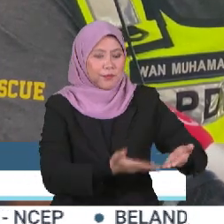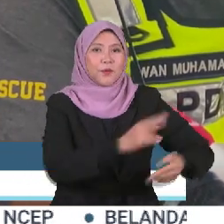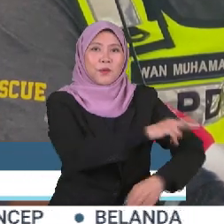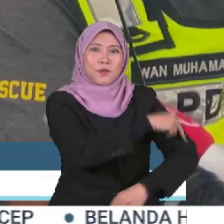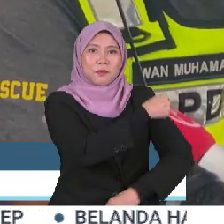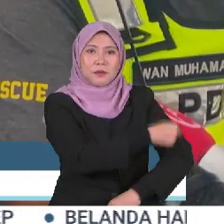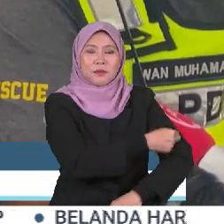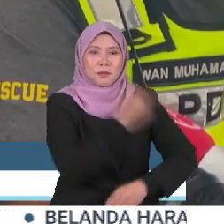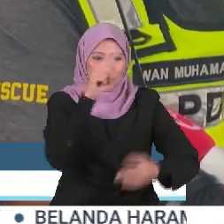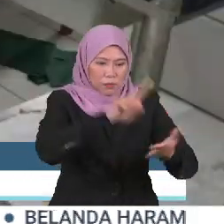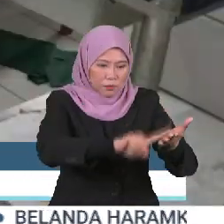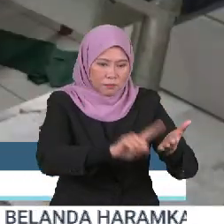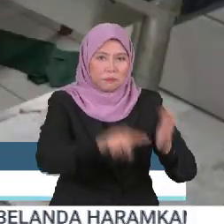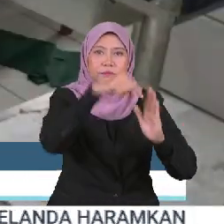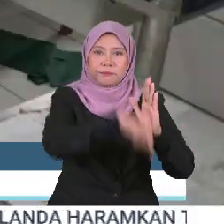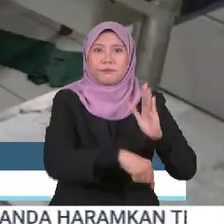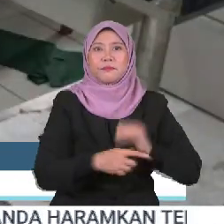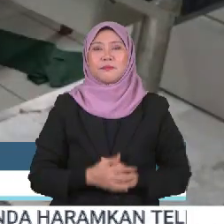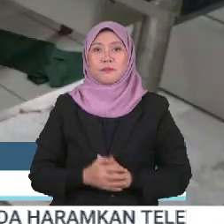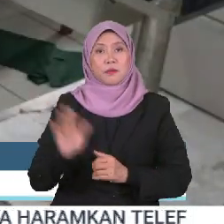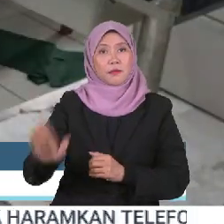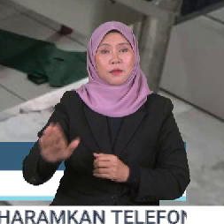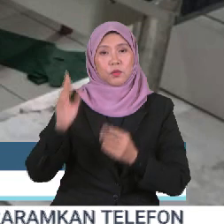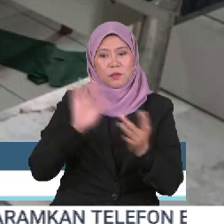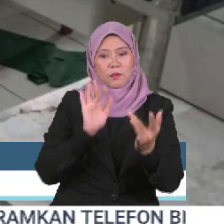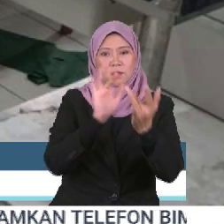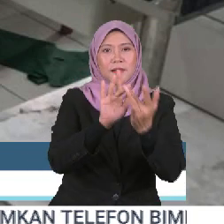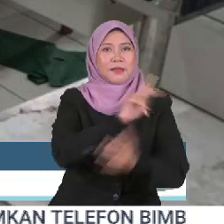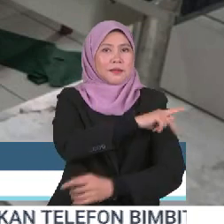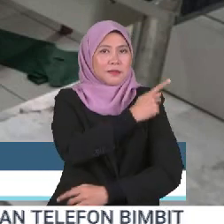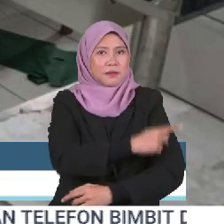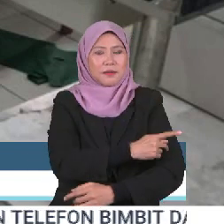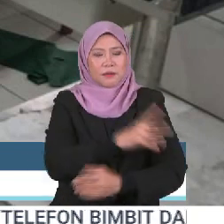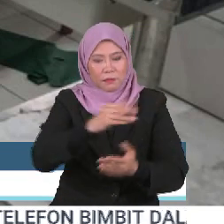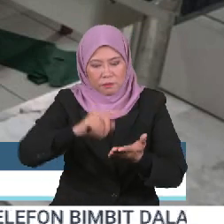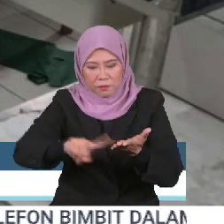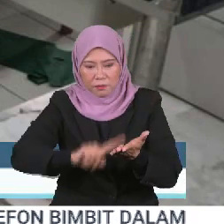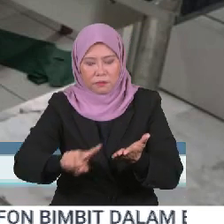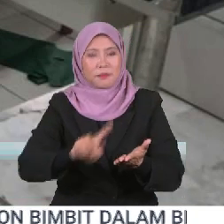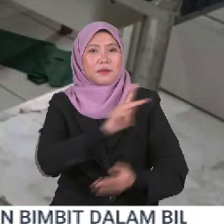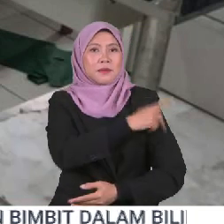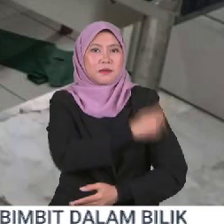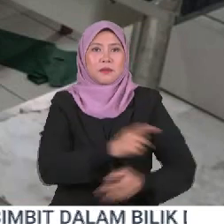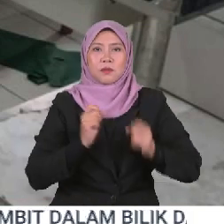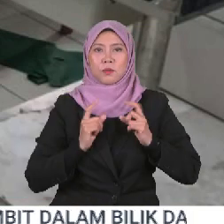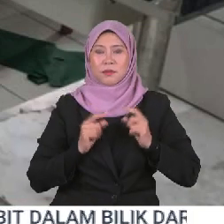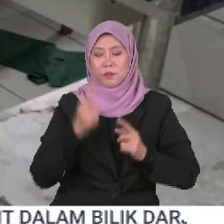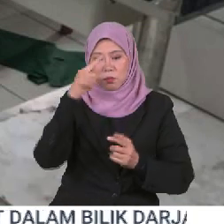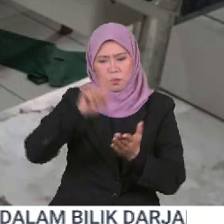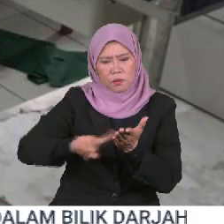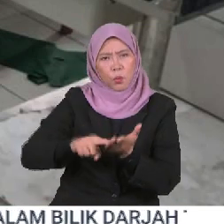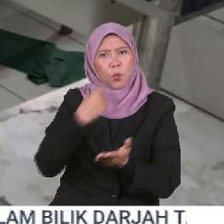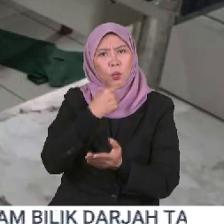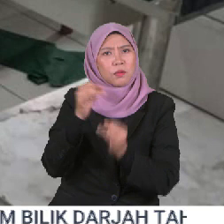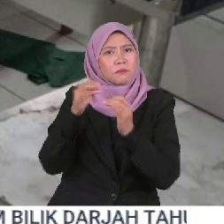untuk pemeriksaan lanjut. Beliau berkata pihaknya telah menghubungi klinik dan membuat pemeriksaan di klinik swasta untuk mengesan